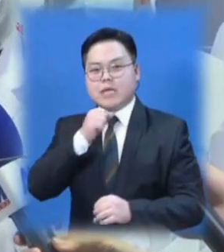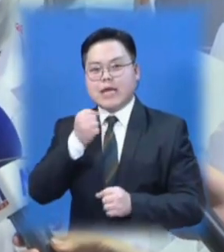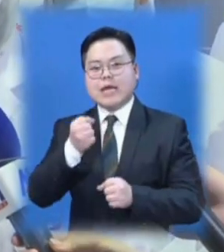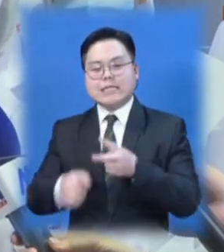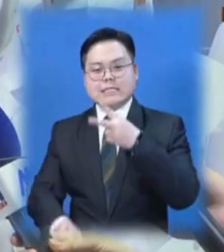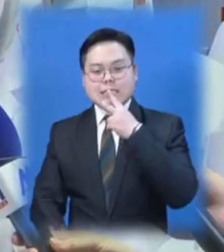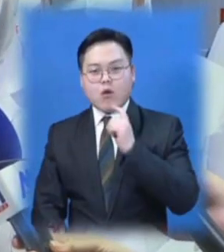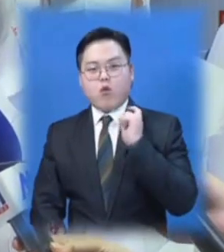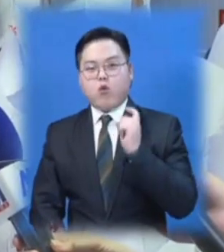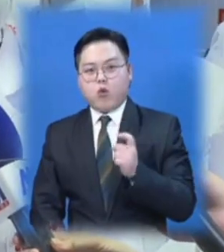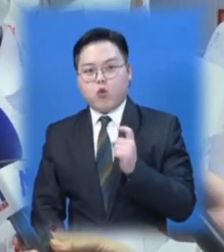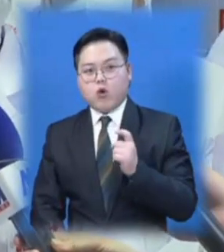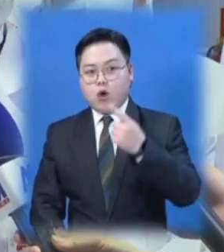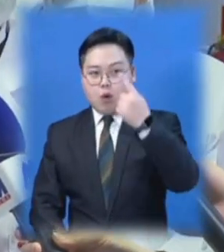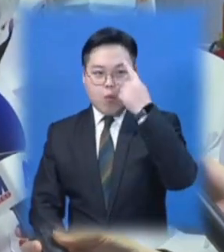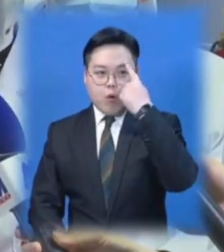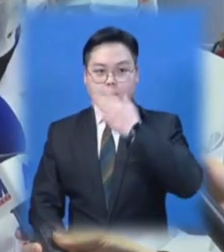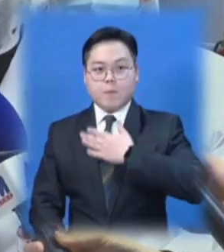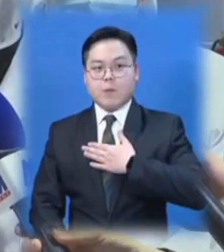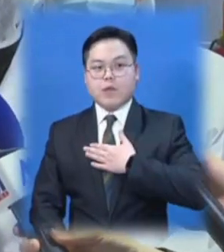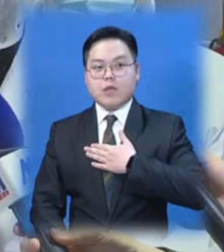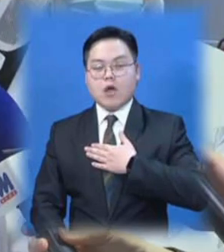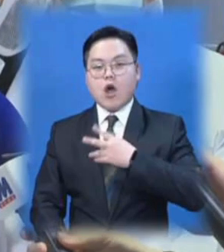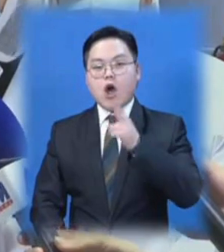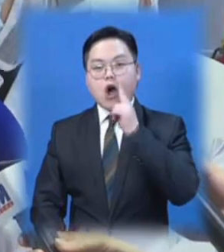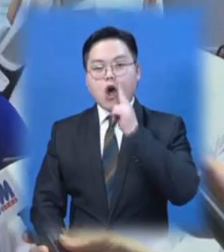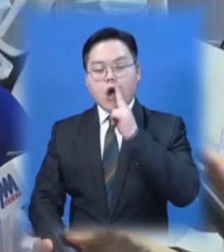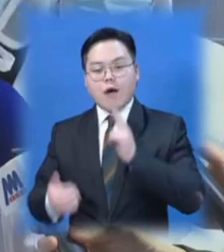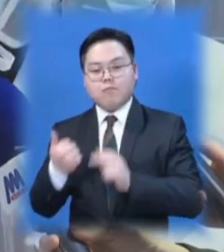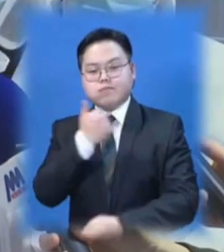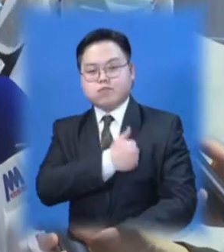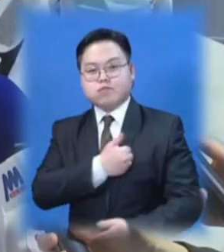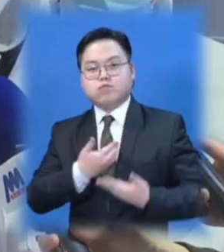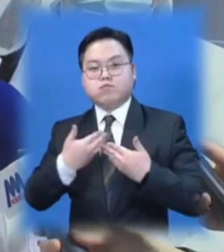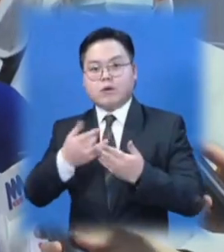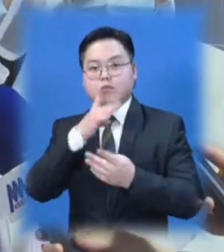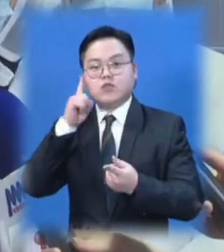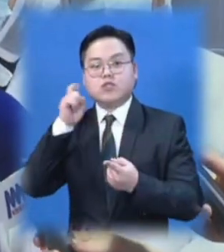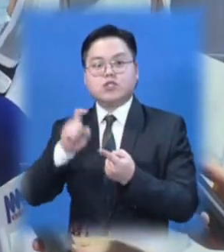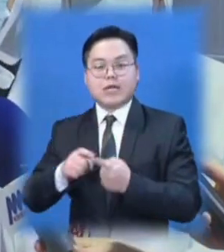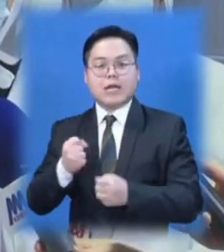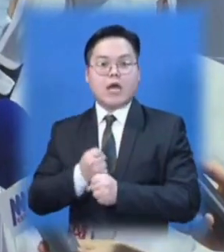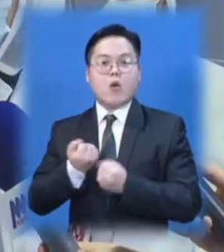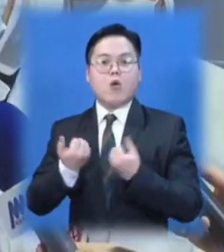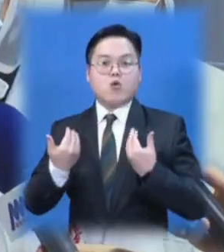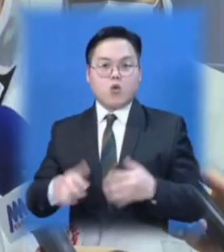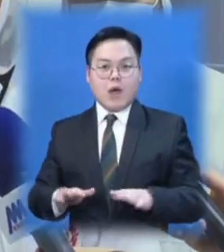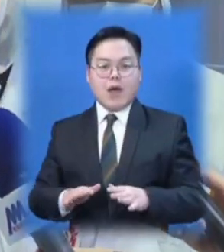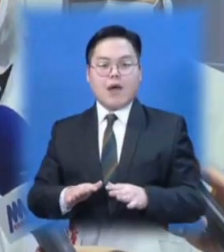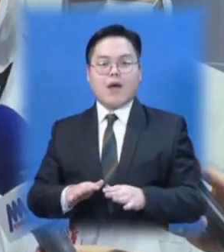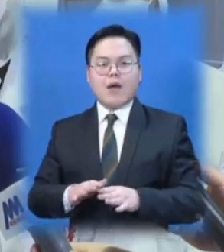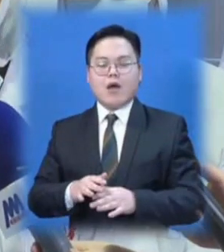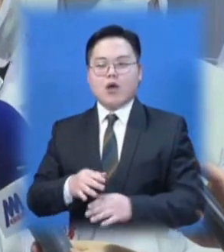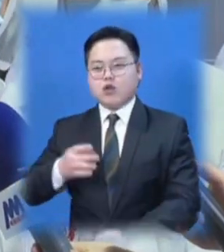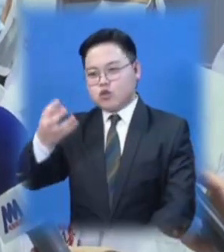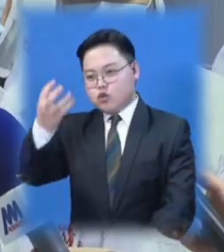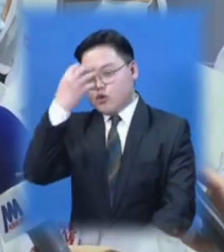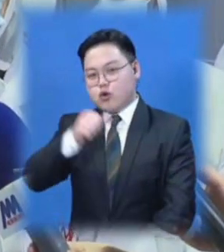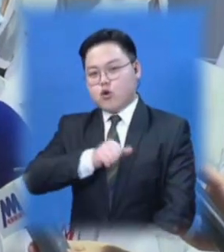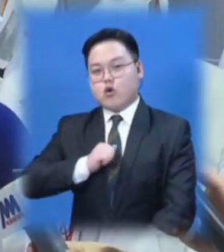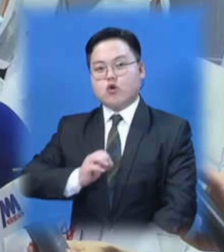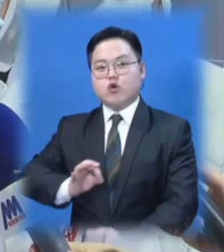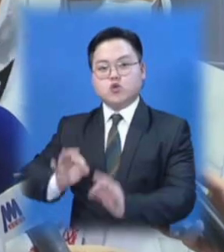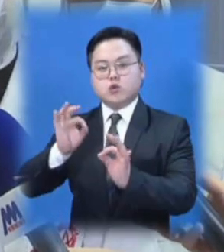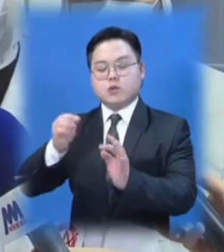байдлыг улс орны хаан ингээд бизнесийнх нь ирдэг хангай гэж зориод ажилтэл ингээд төр зорилгоос төв болгох явуулах